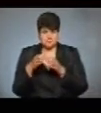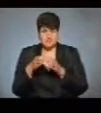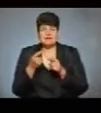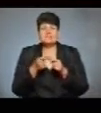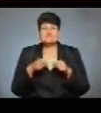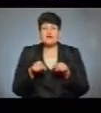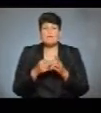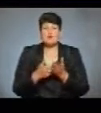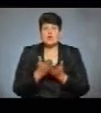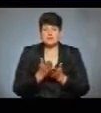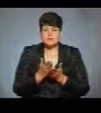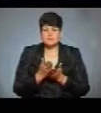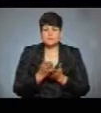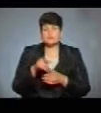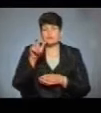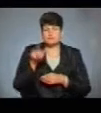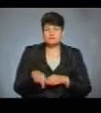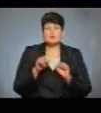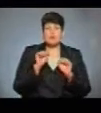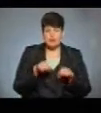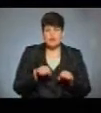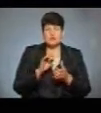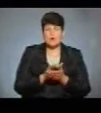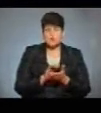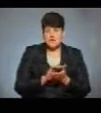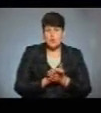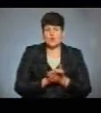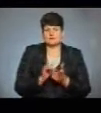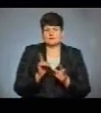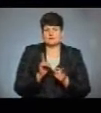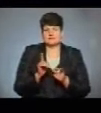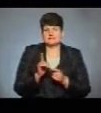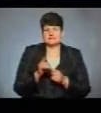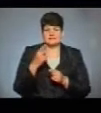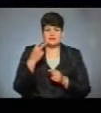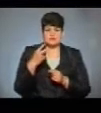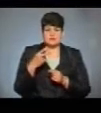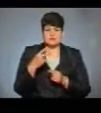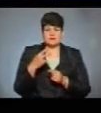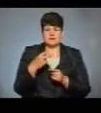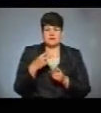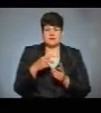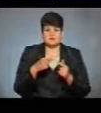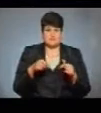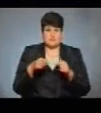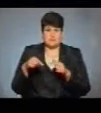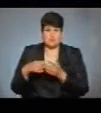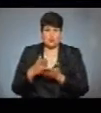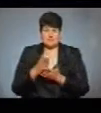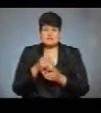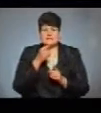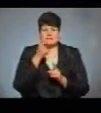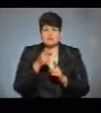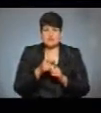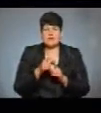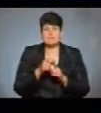політики. Виборець може ознайомитися з 20 сферами політики, за які відповідає парламент та